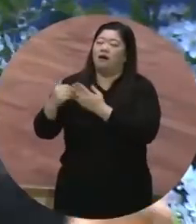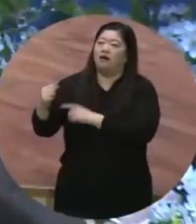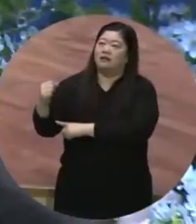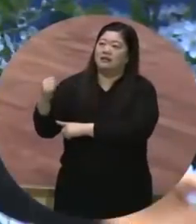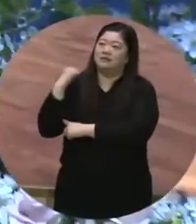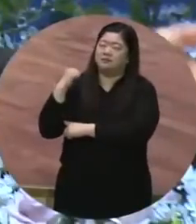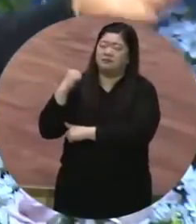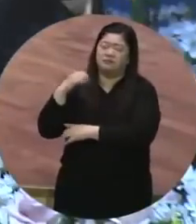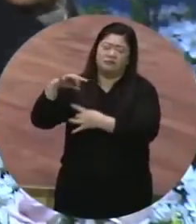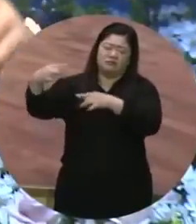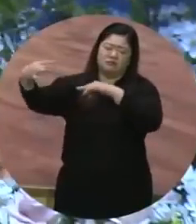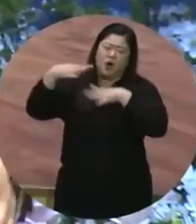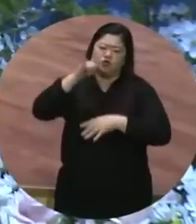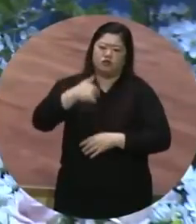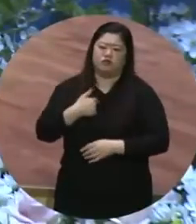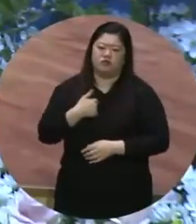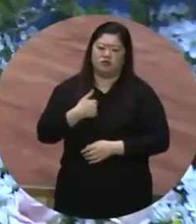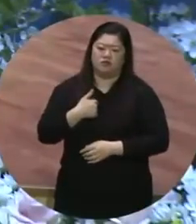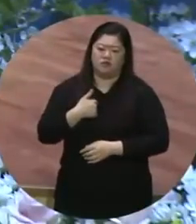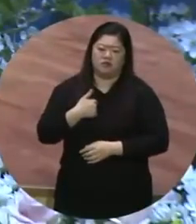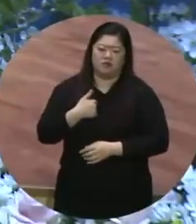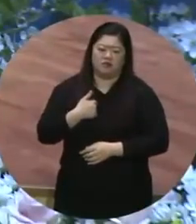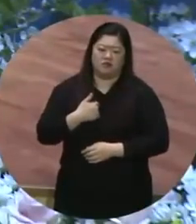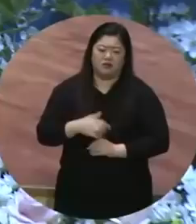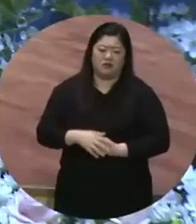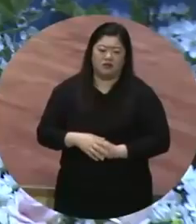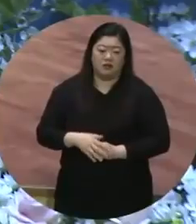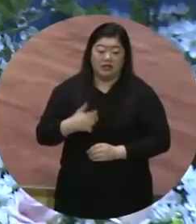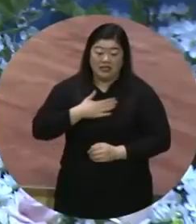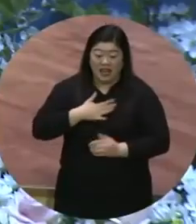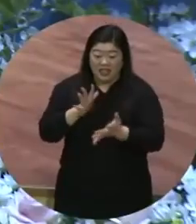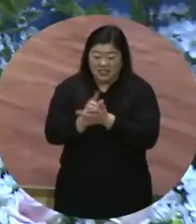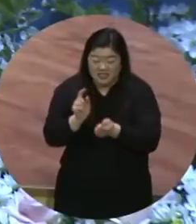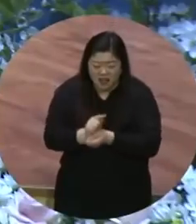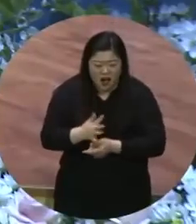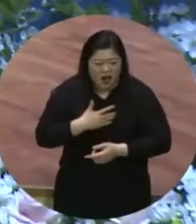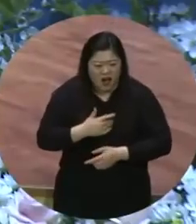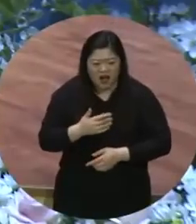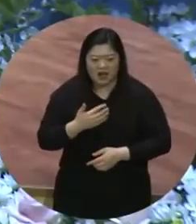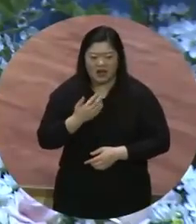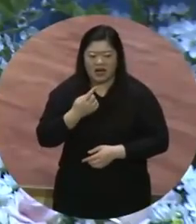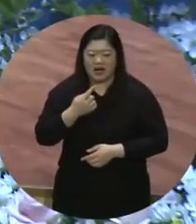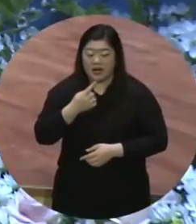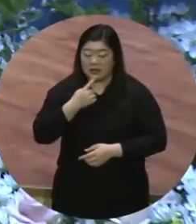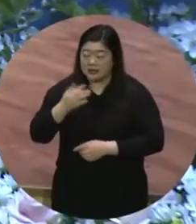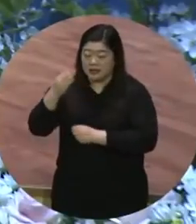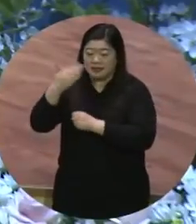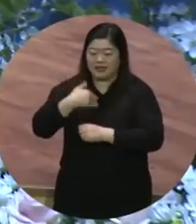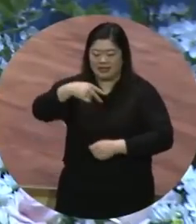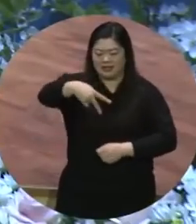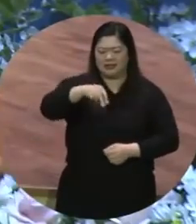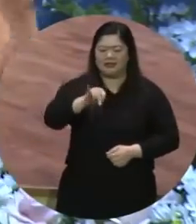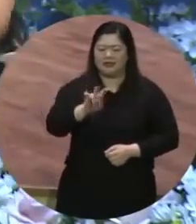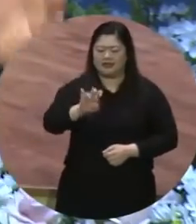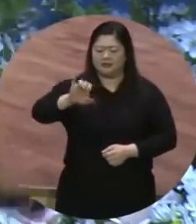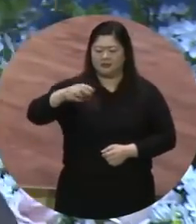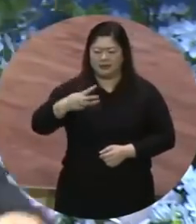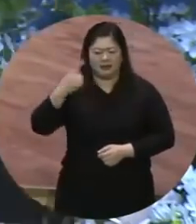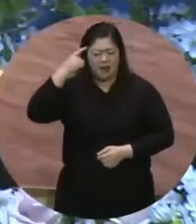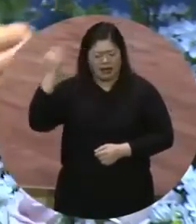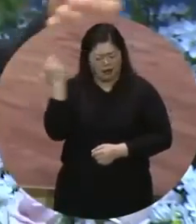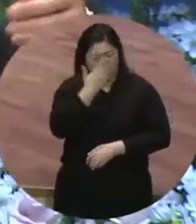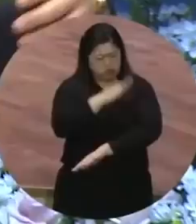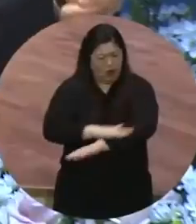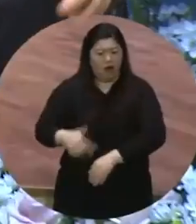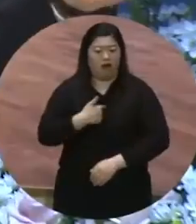그렇게 인도하시고 알아서 다 하신다니까요. 난 행정력 없어요. 난 아주 말 그대로 심플한 사람이에요. 복잡하잖아요.